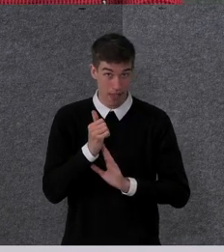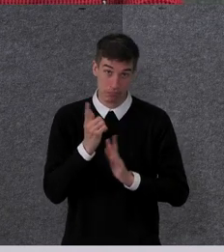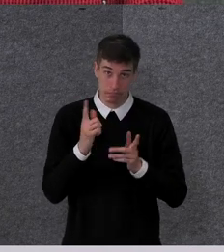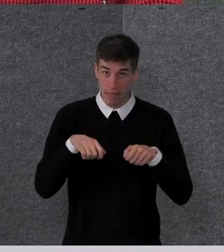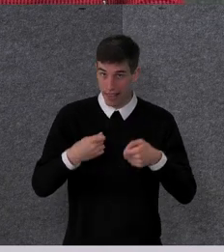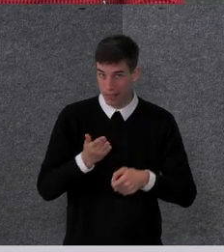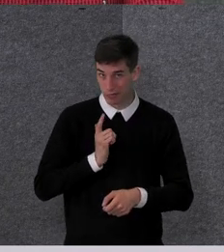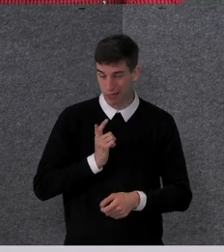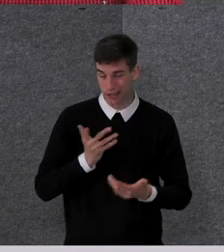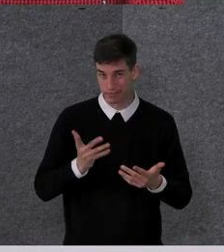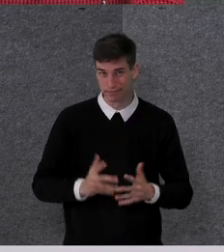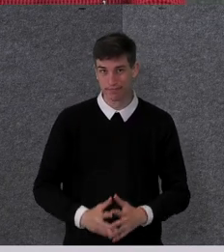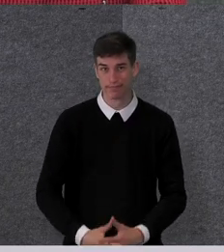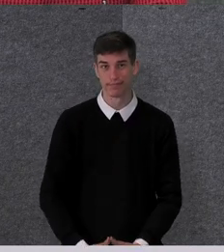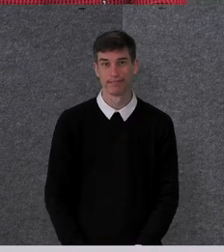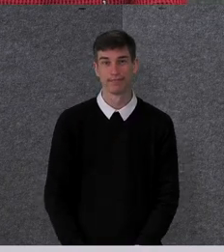auf das Ergebnis.